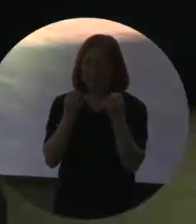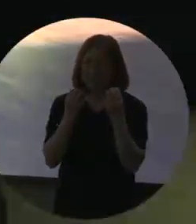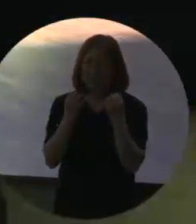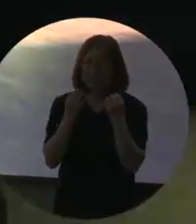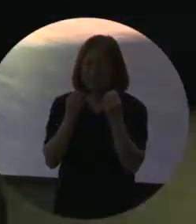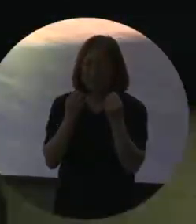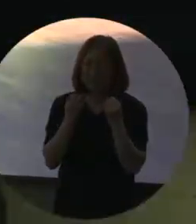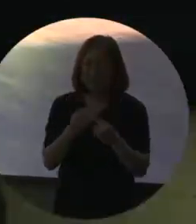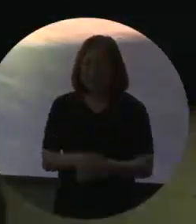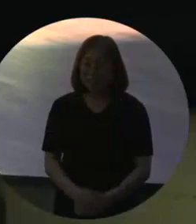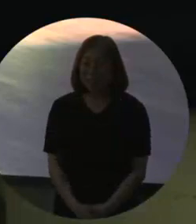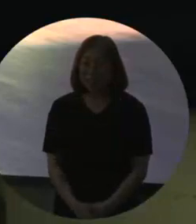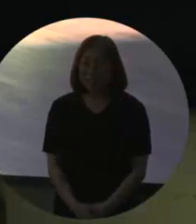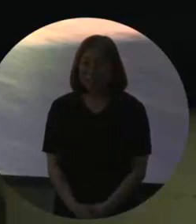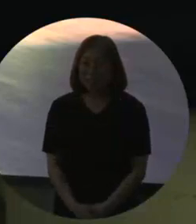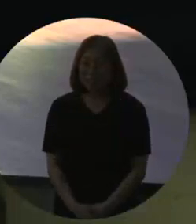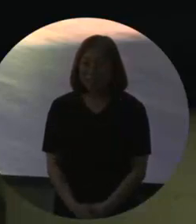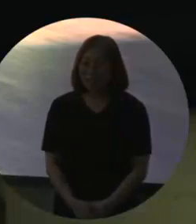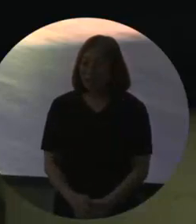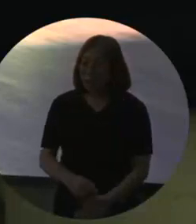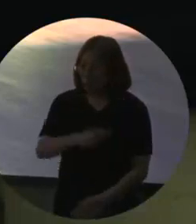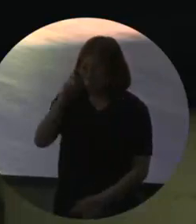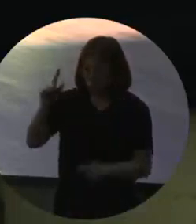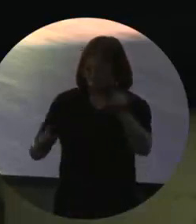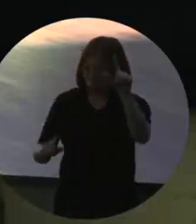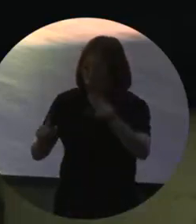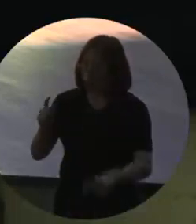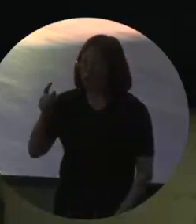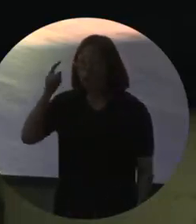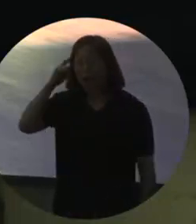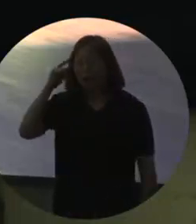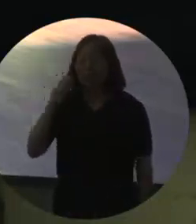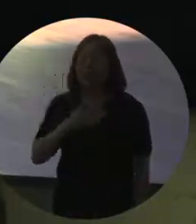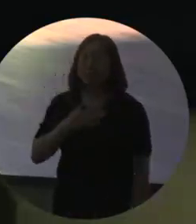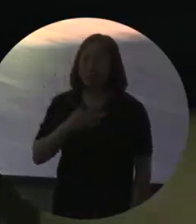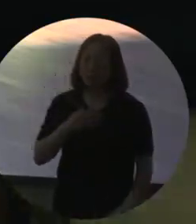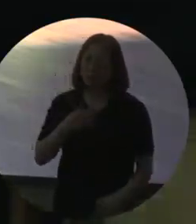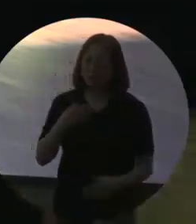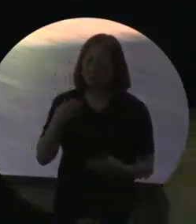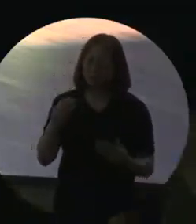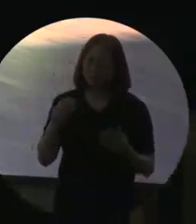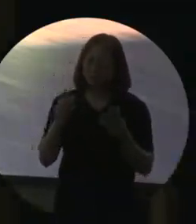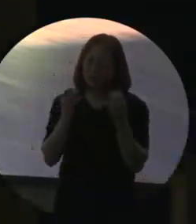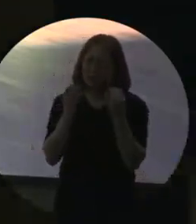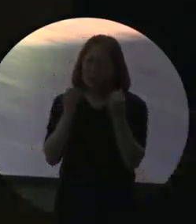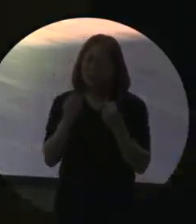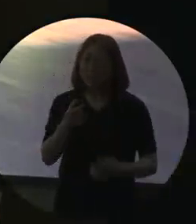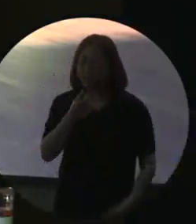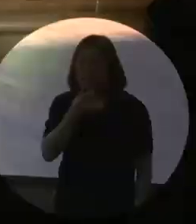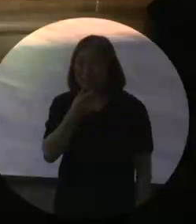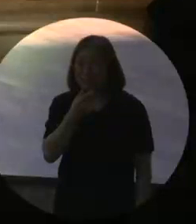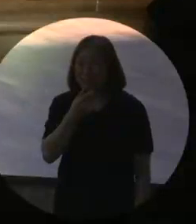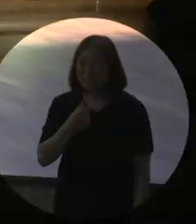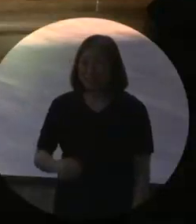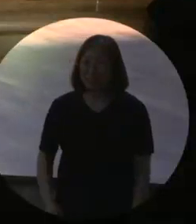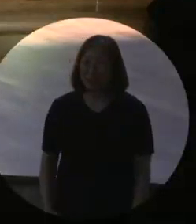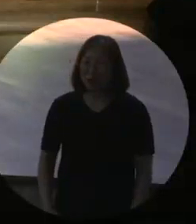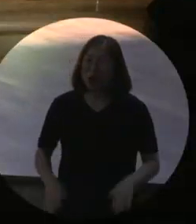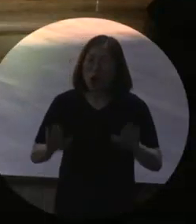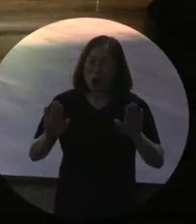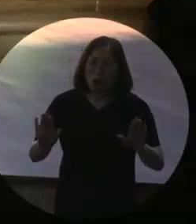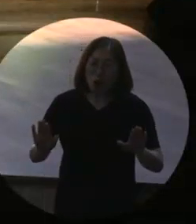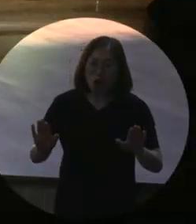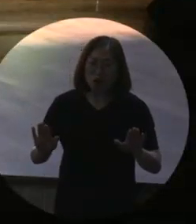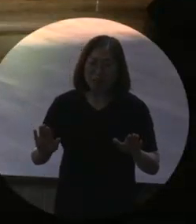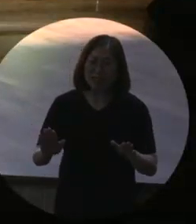아니, 표정들이 다들 왜 그래? 나도 하기 싫어? 저기 부장님 오늘 불금인데. 아니,